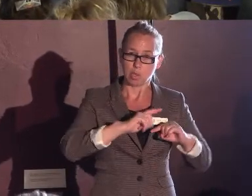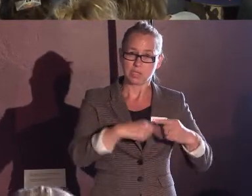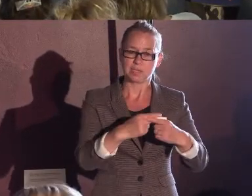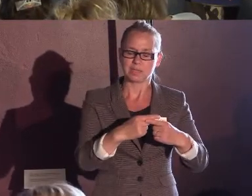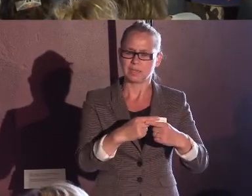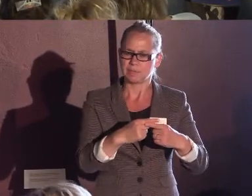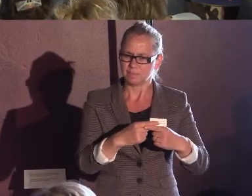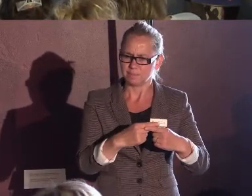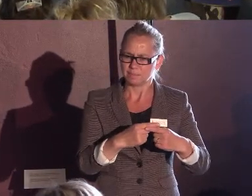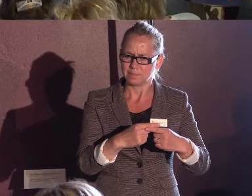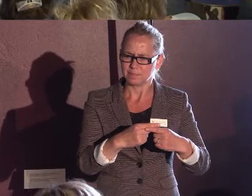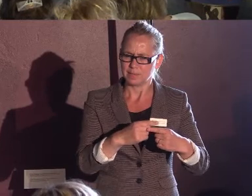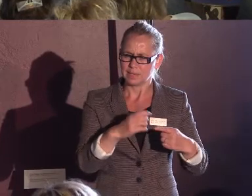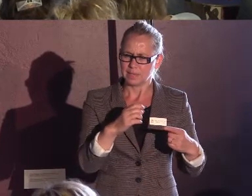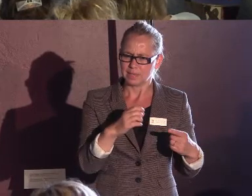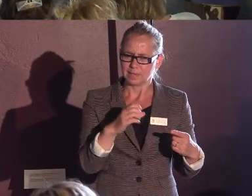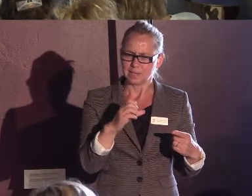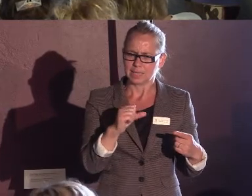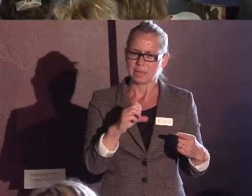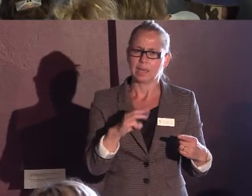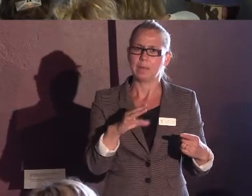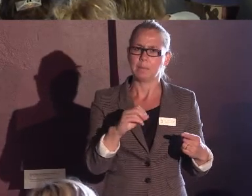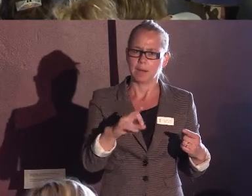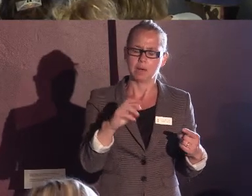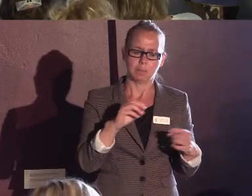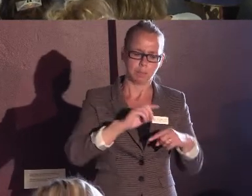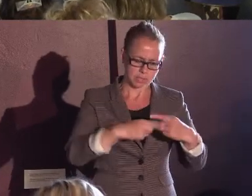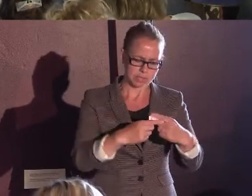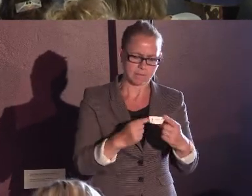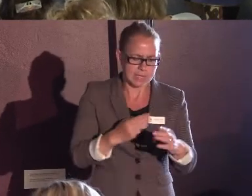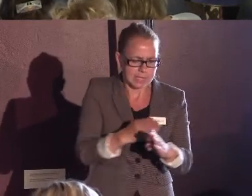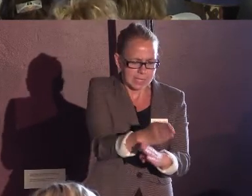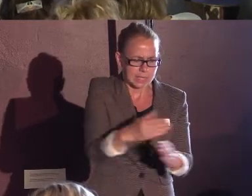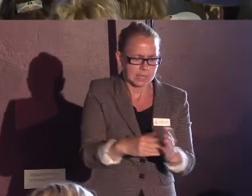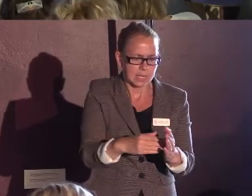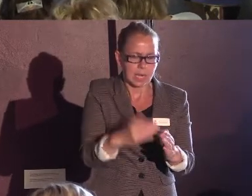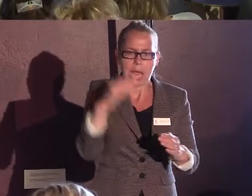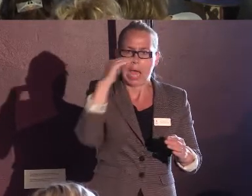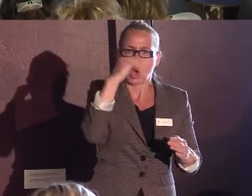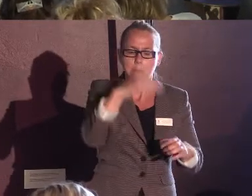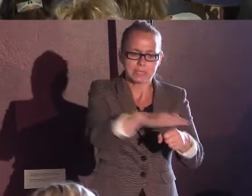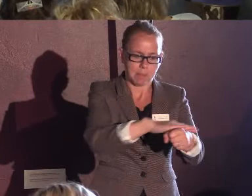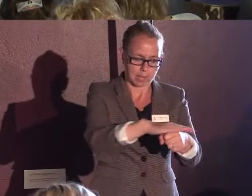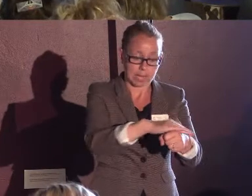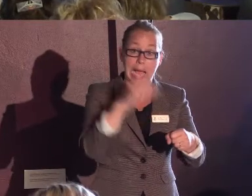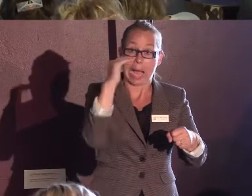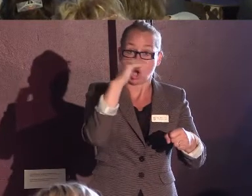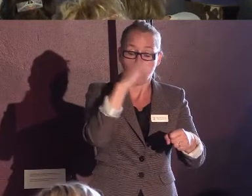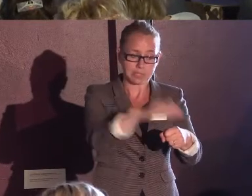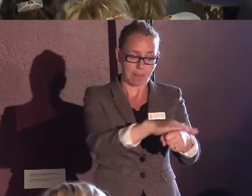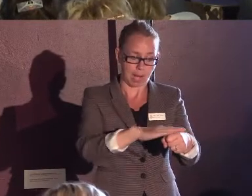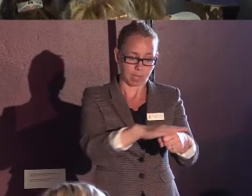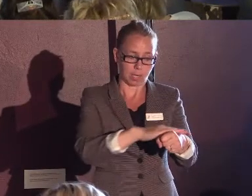game jam-processen, med utgångspunkt i den arabiska kulturen, riktat mot den arabiska marknaden. Den arabiska